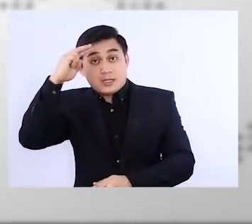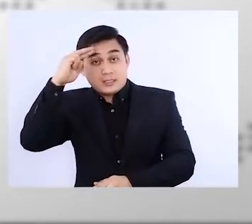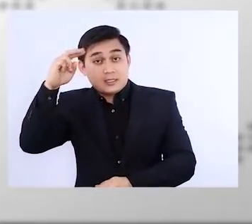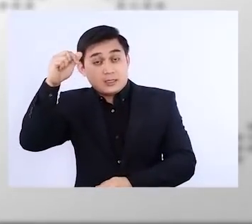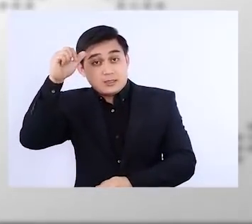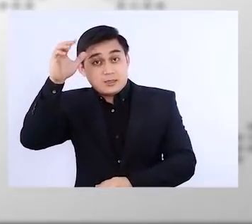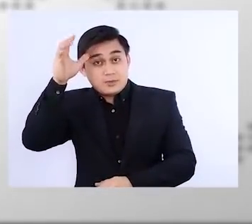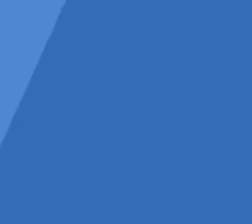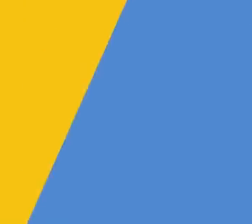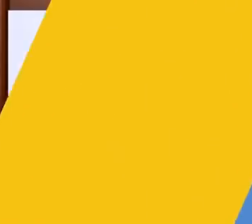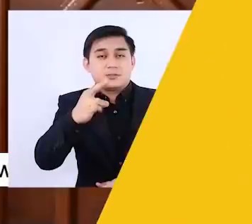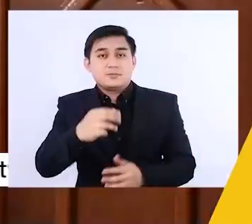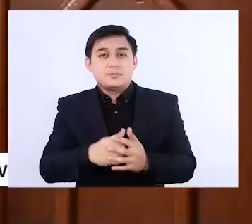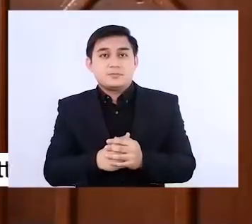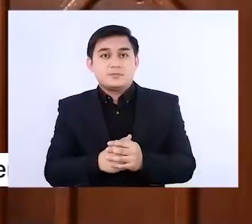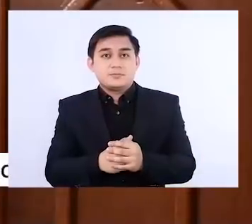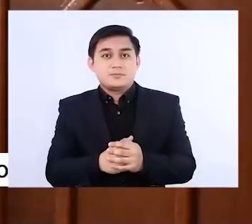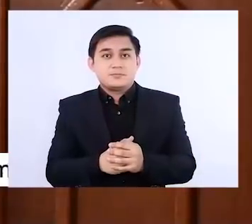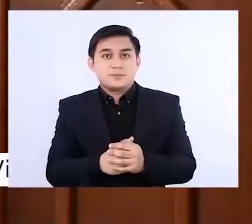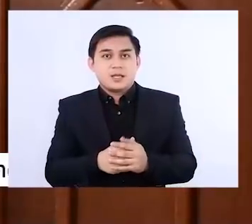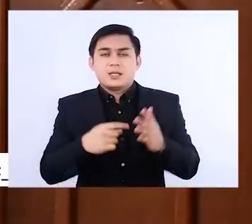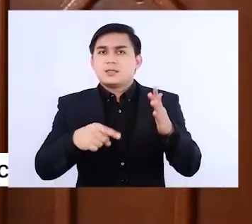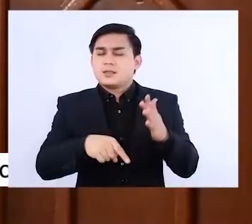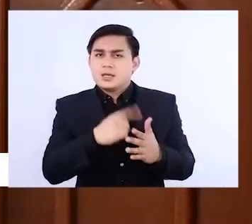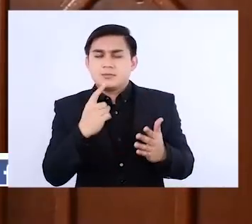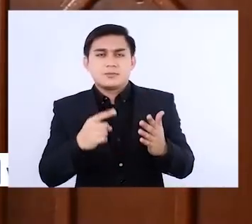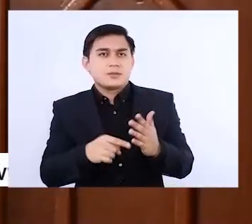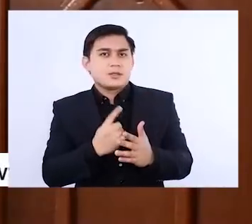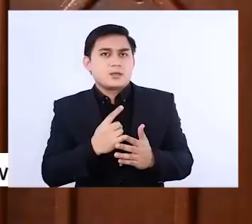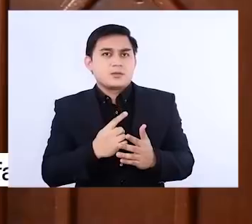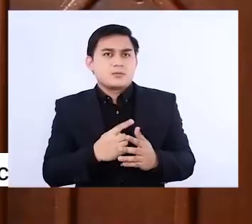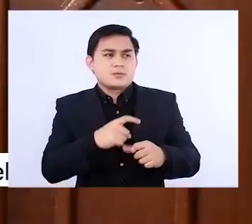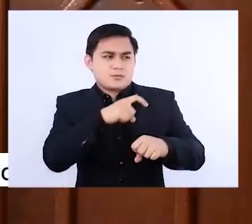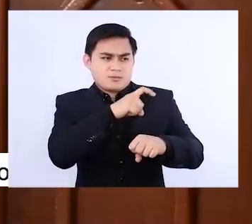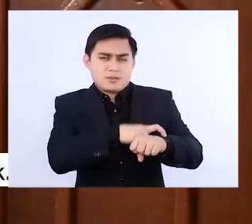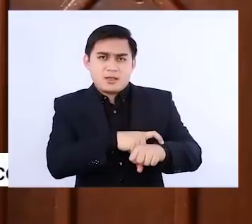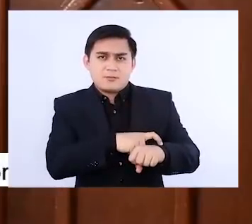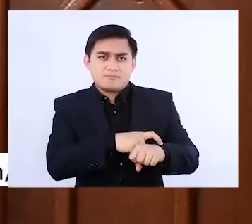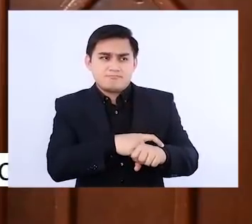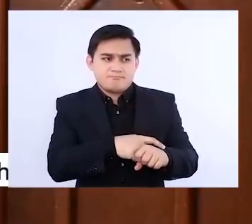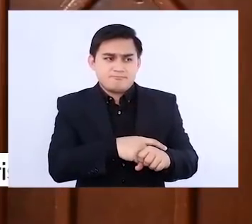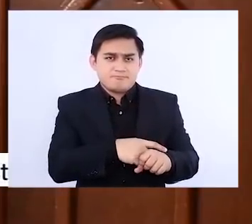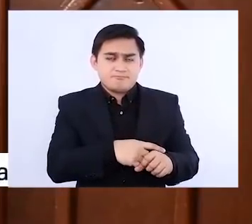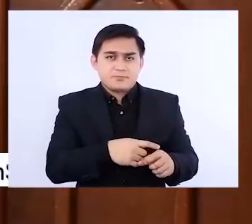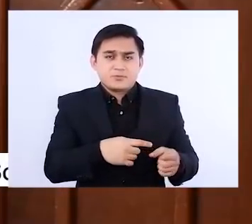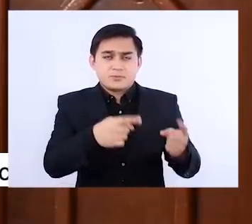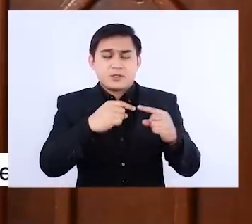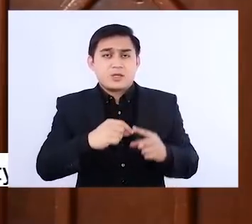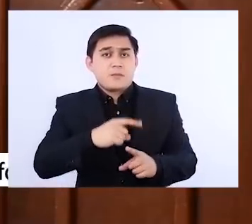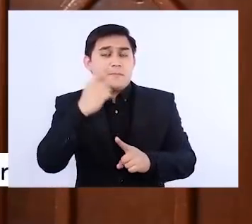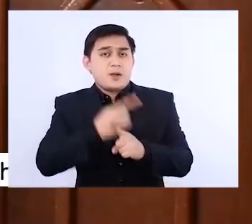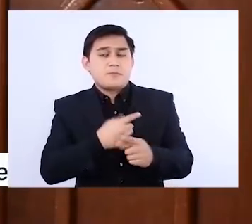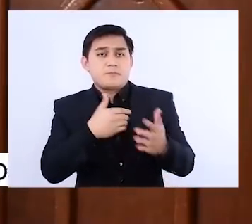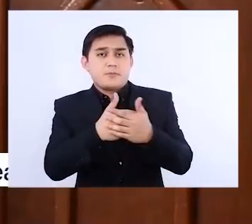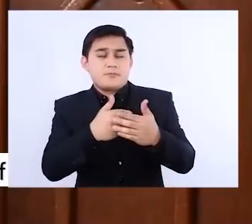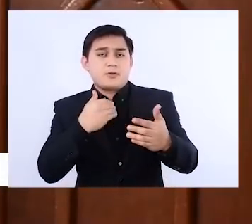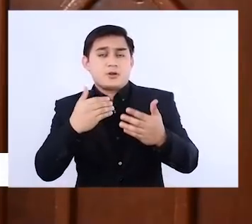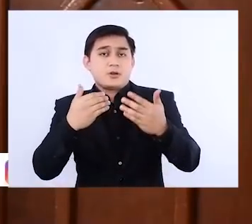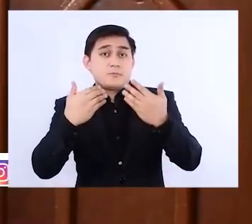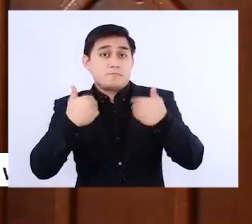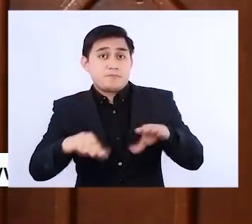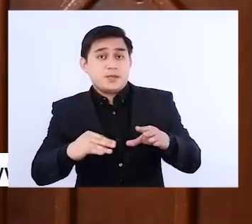ang magbabalita. Malibid po na sa tuwing dumarating ang mga buwan, bago matapos ang taon,